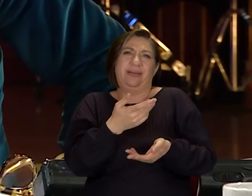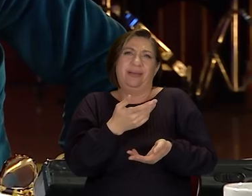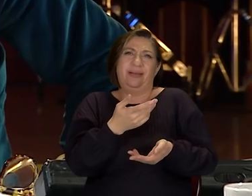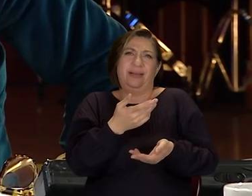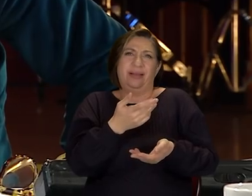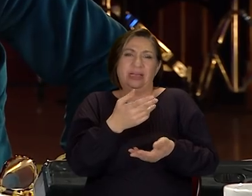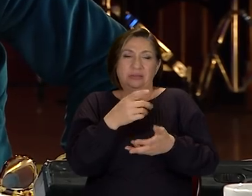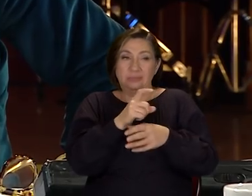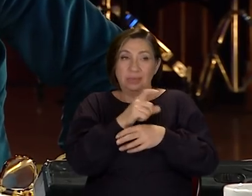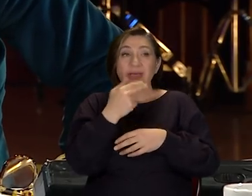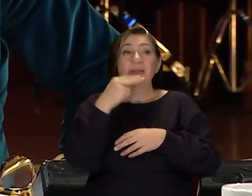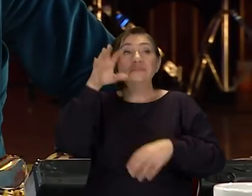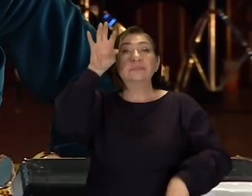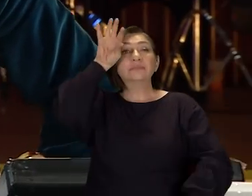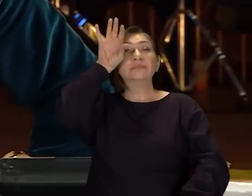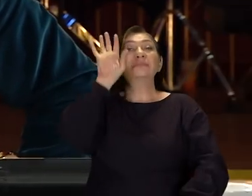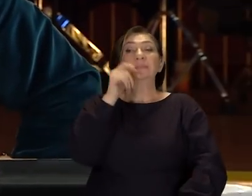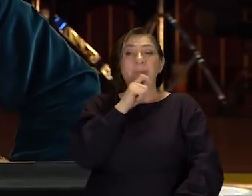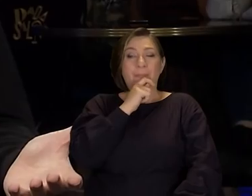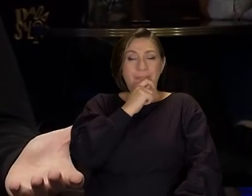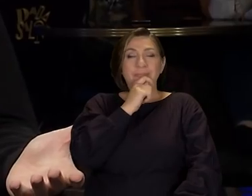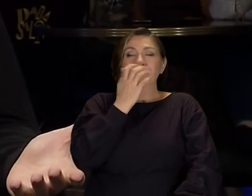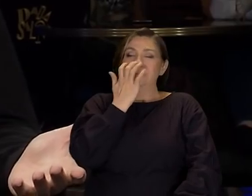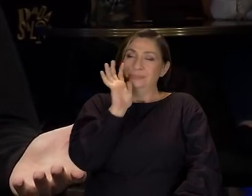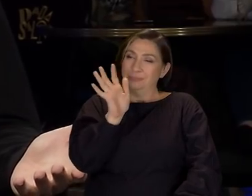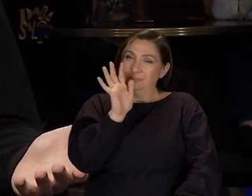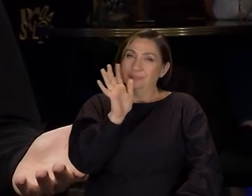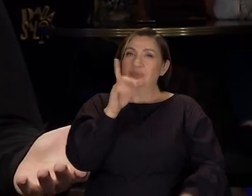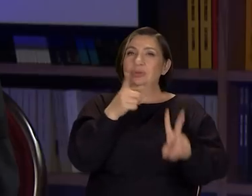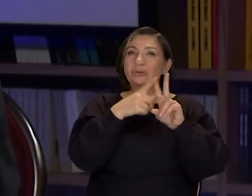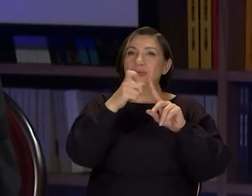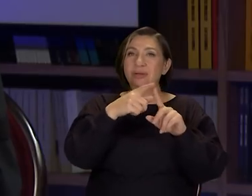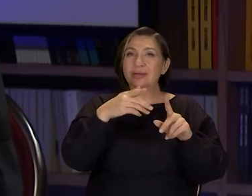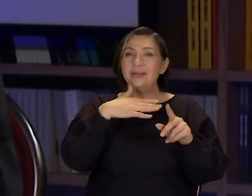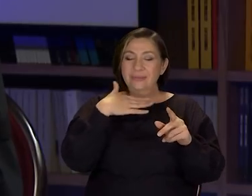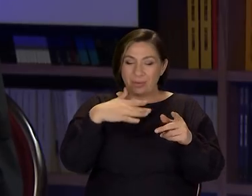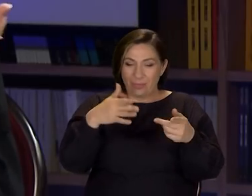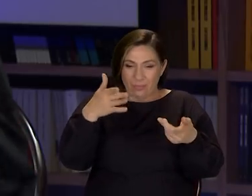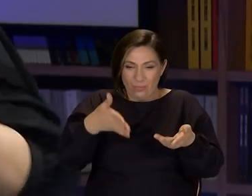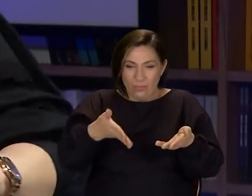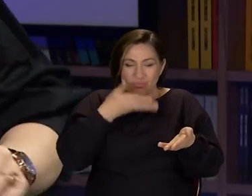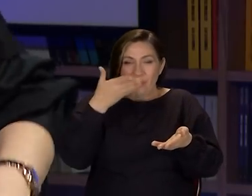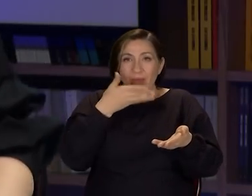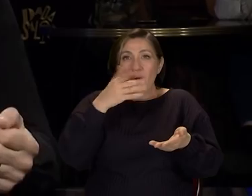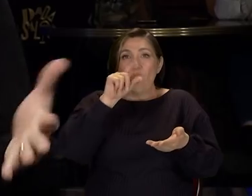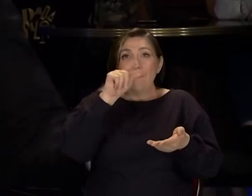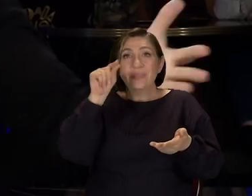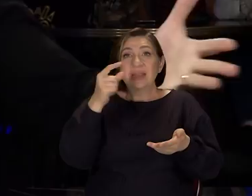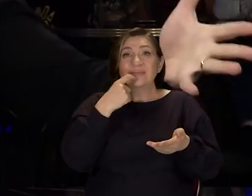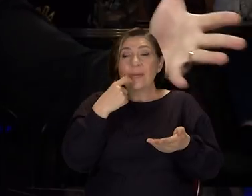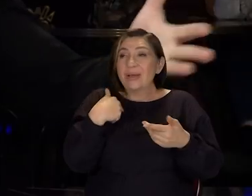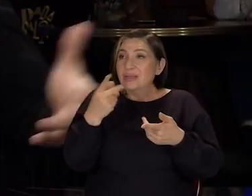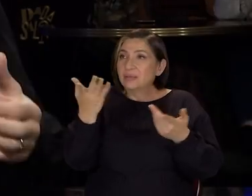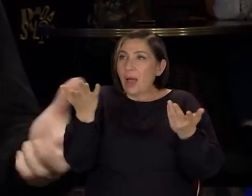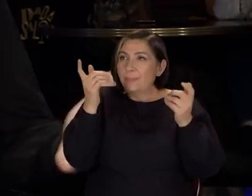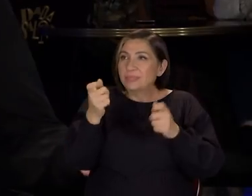mi? Tutulmaz mısın? Tutulmaz tabii ya tutulmuş durumda yani. Hani önünüzde kelle paçayla. Evet. Ben sana 11 yıldır ne yaptım